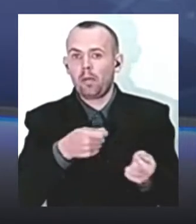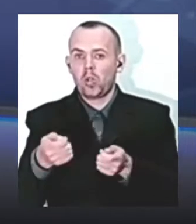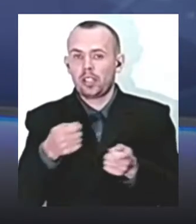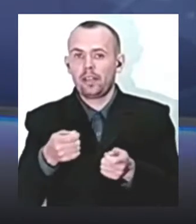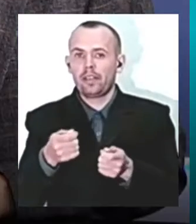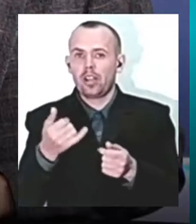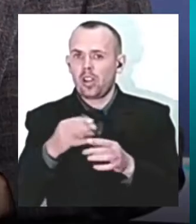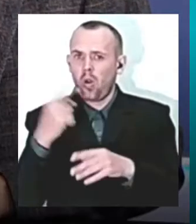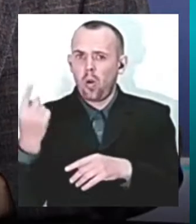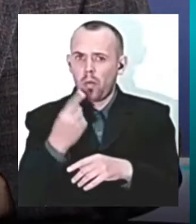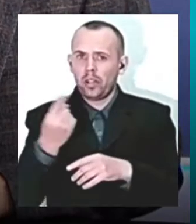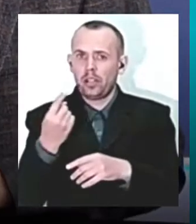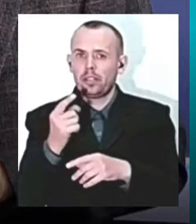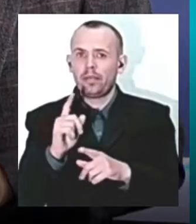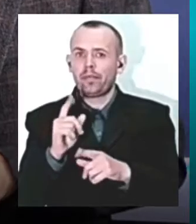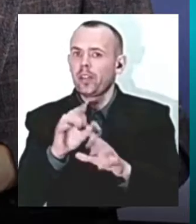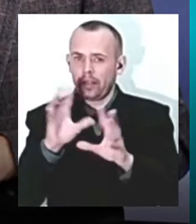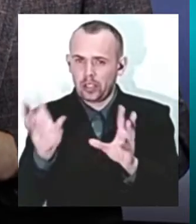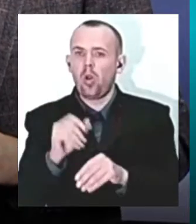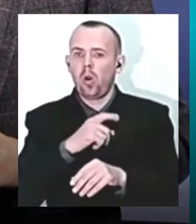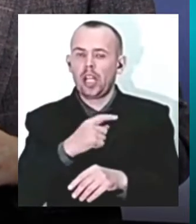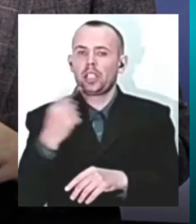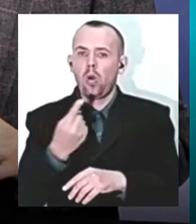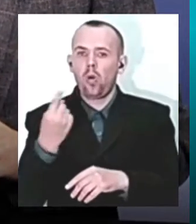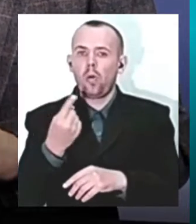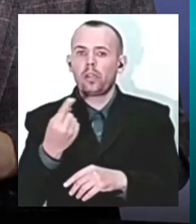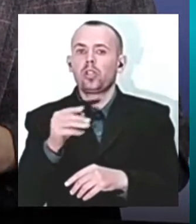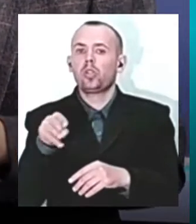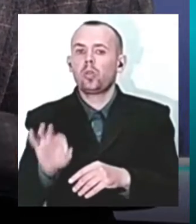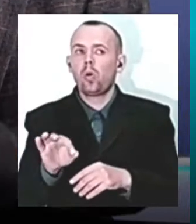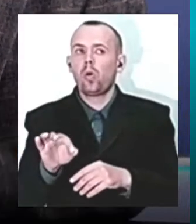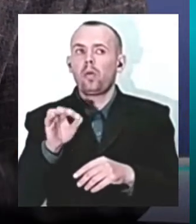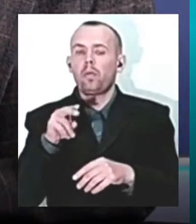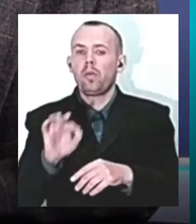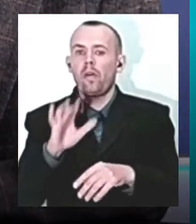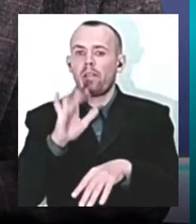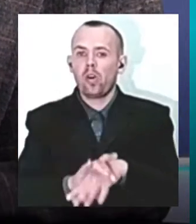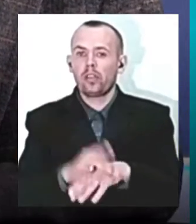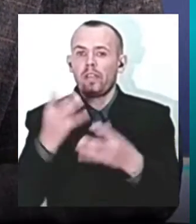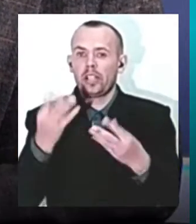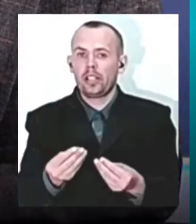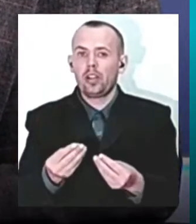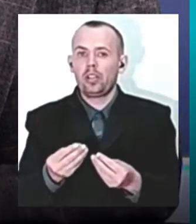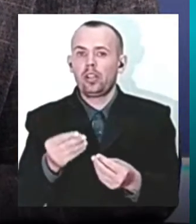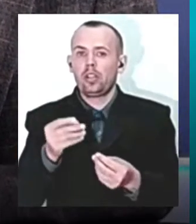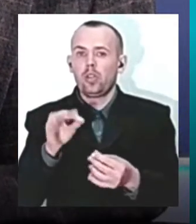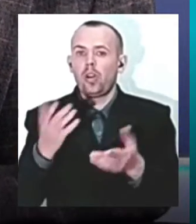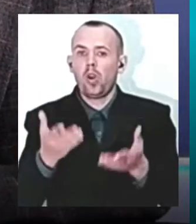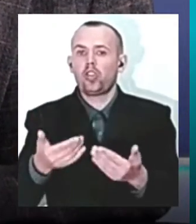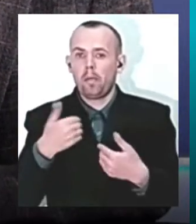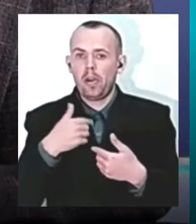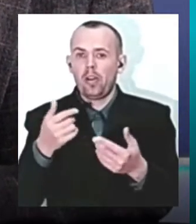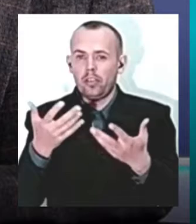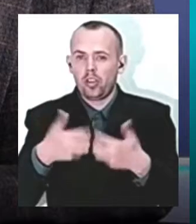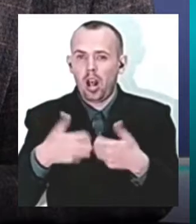місто, ви маєте разом всі? Одеська область. То по факту в день. Тобто, якщо ми рахуємо, то по